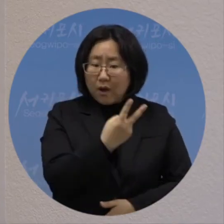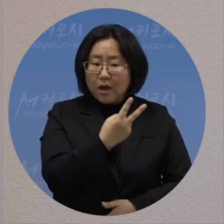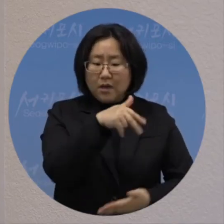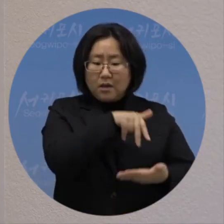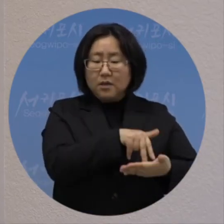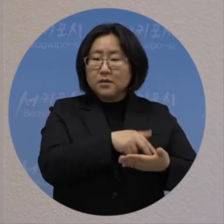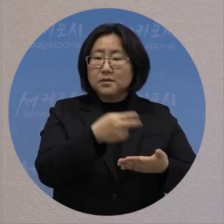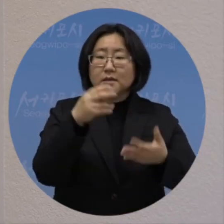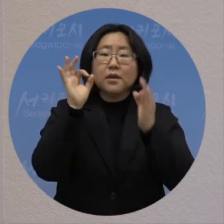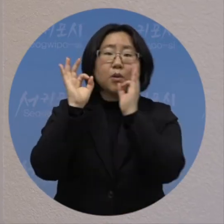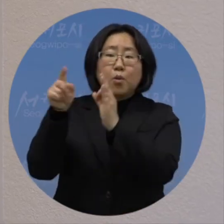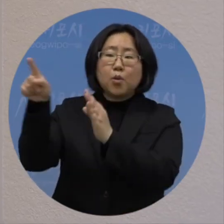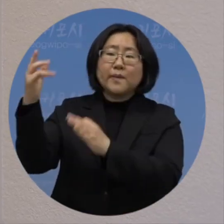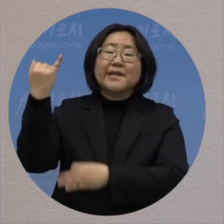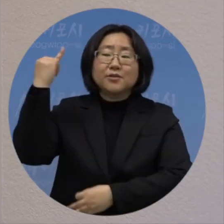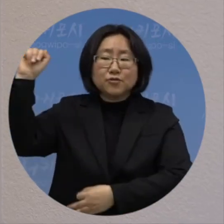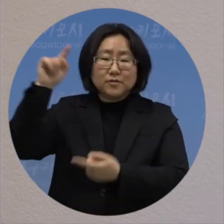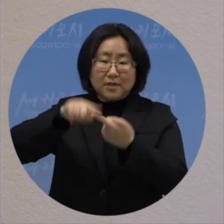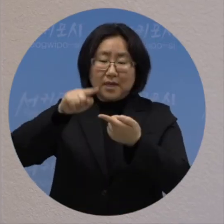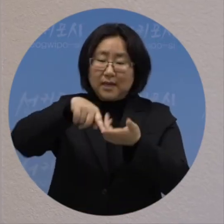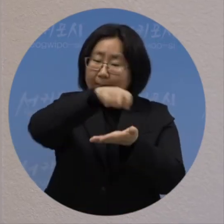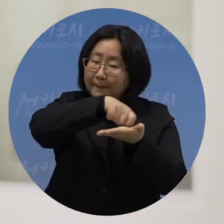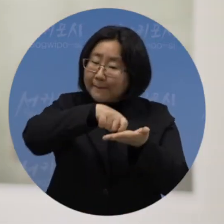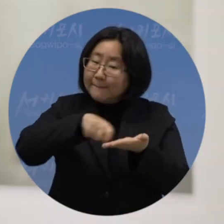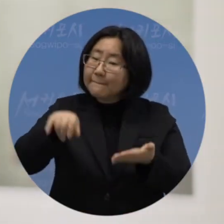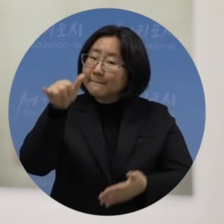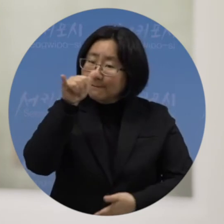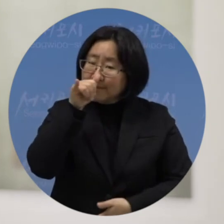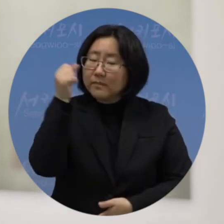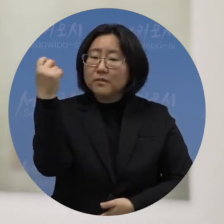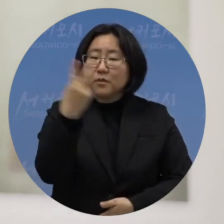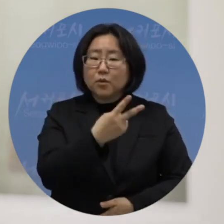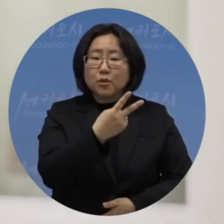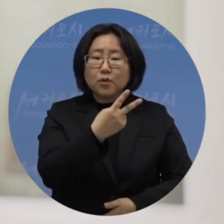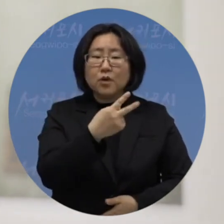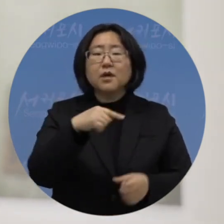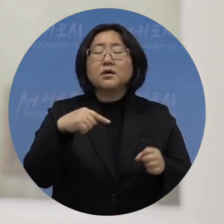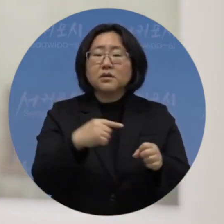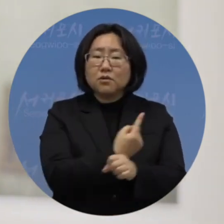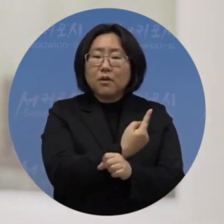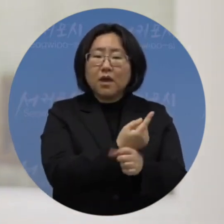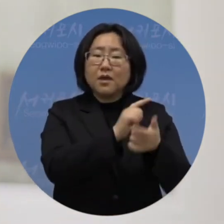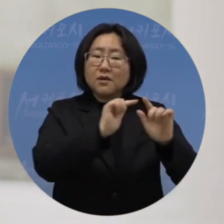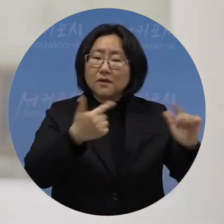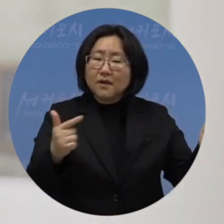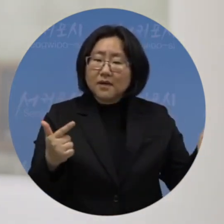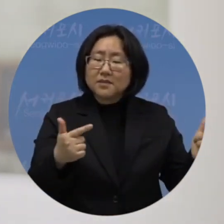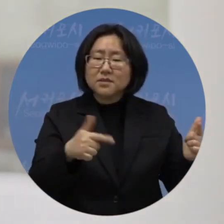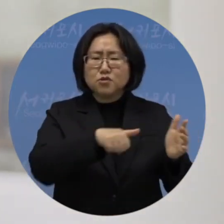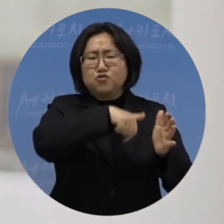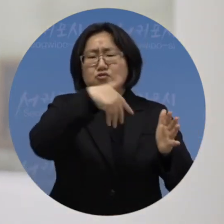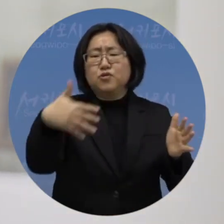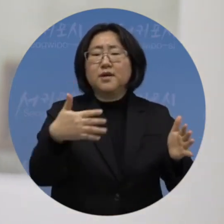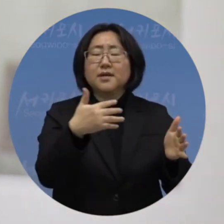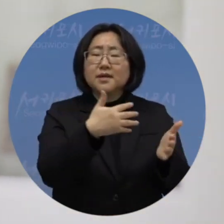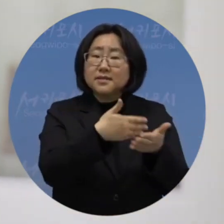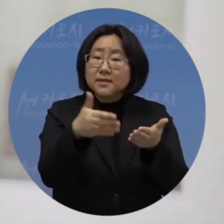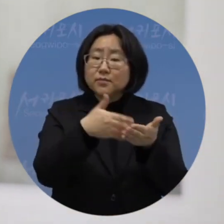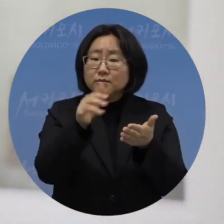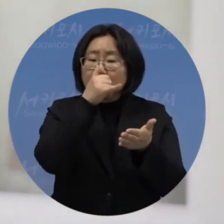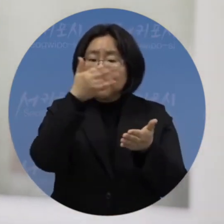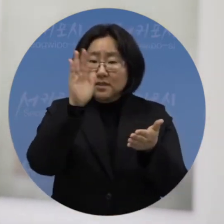선생님이 바라본 이중섭에 대한 글도 있고요. 그 밖에 다른 그 우리나라 유명한 작가들 작품이